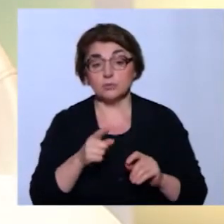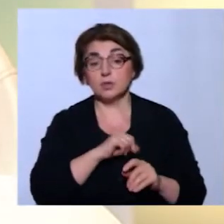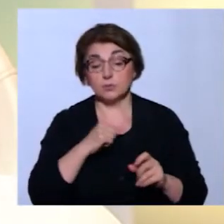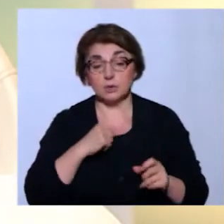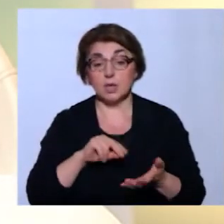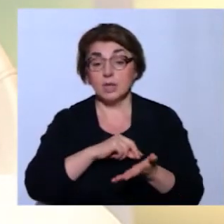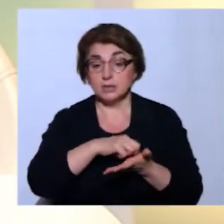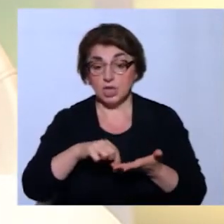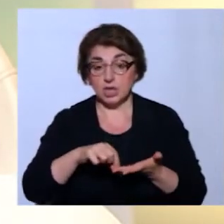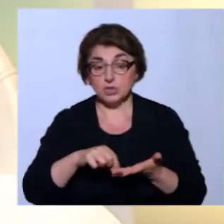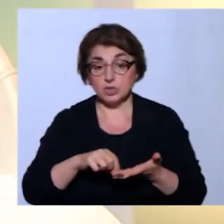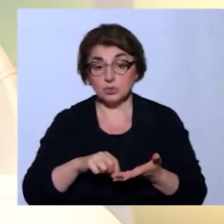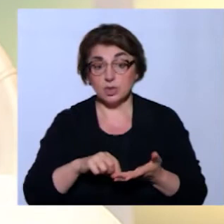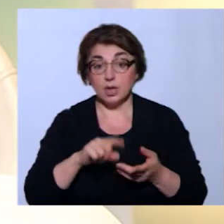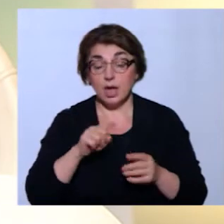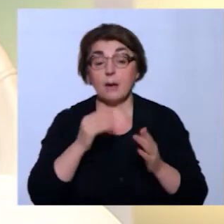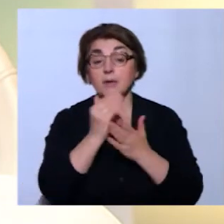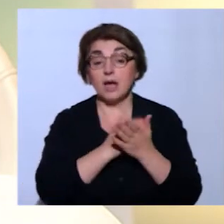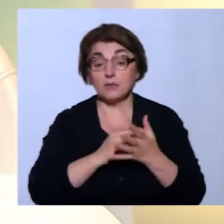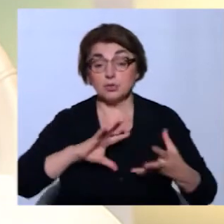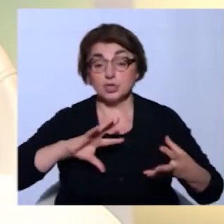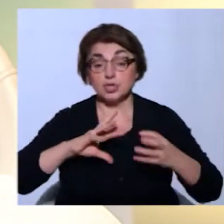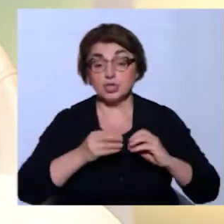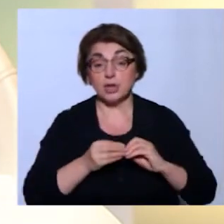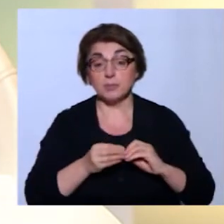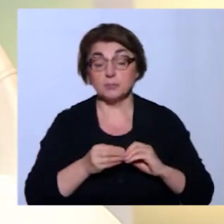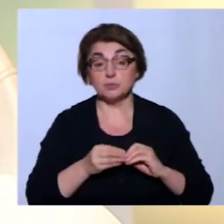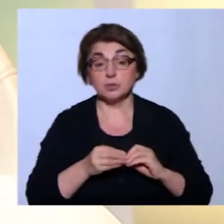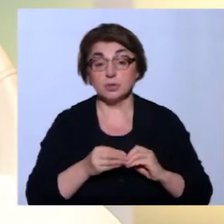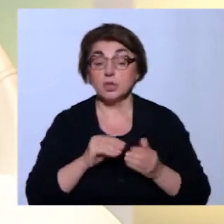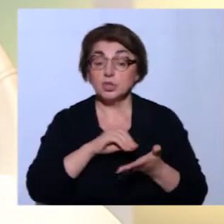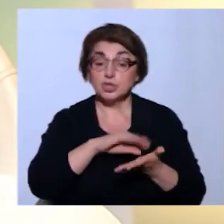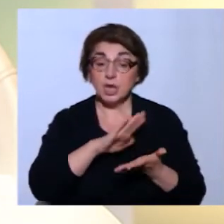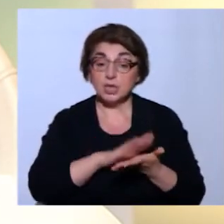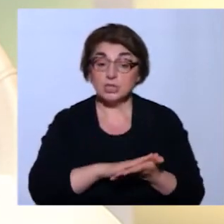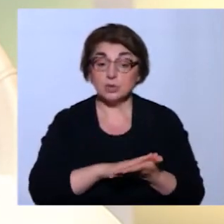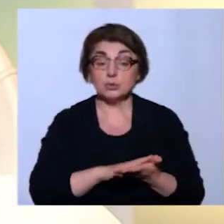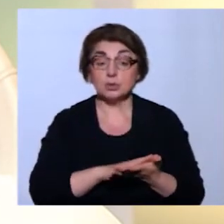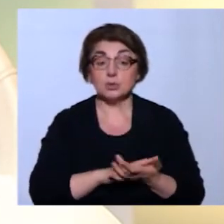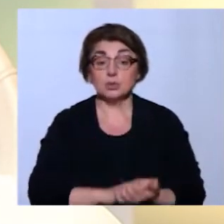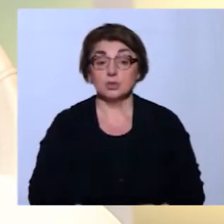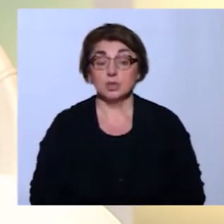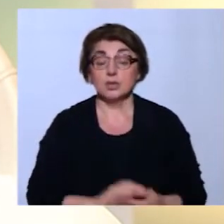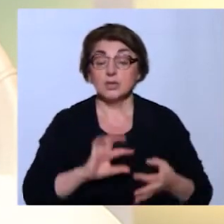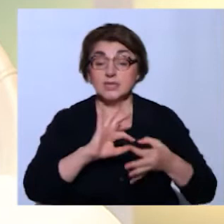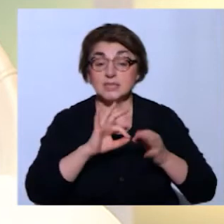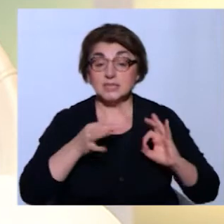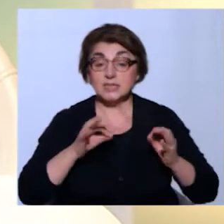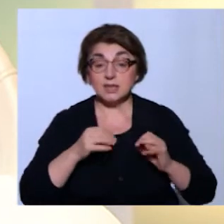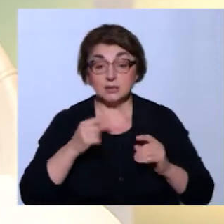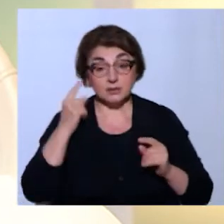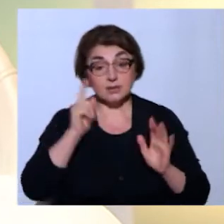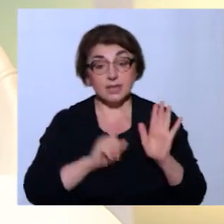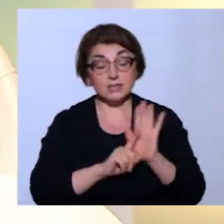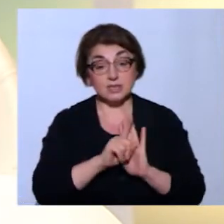მოიმარჯოთ ახლა კალამი და ამ გაკვეთილი შეჯამებისთვის ჩაიწეროთ ესეთი წინადადებების